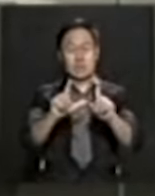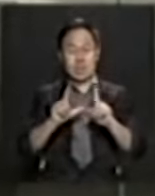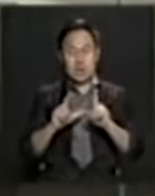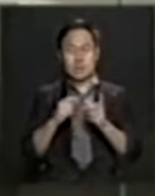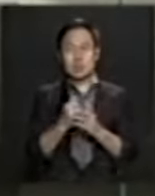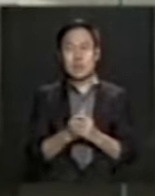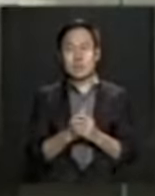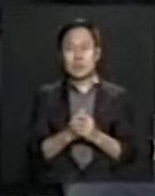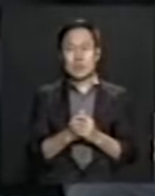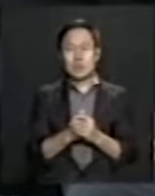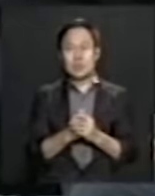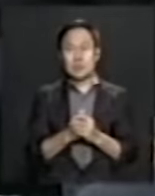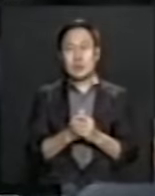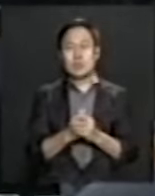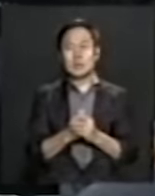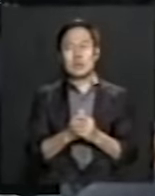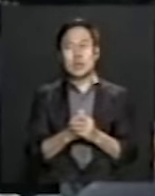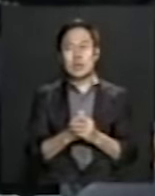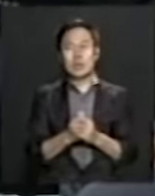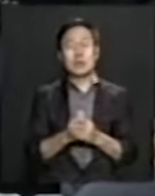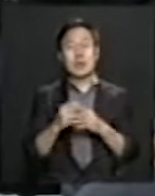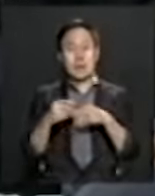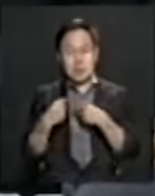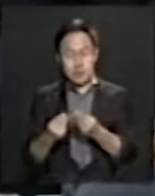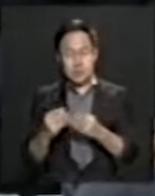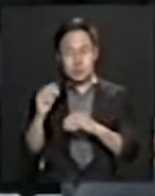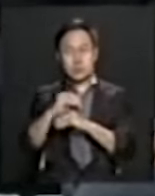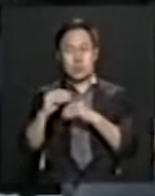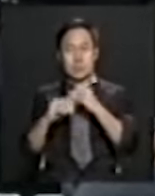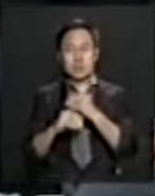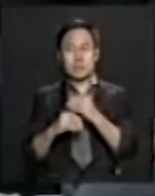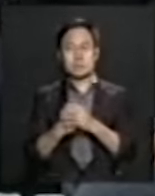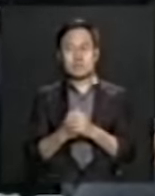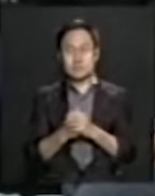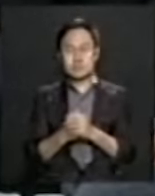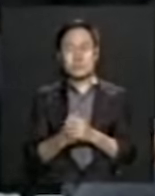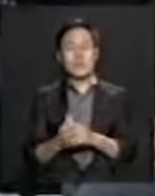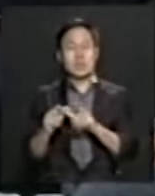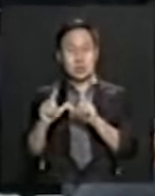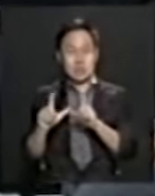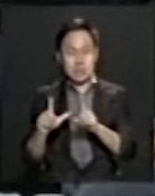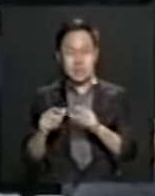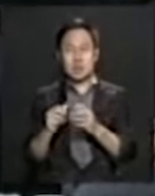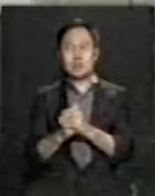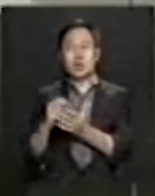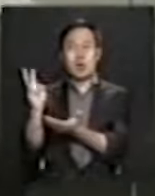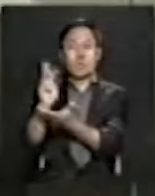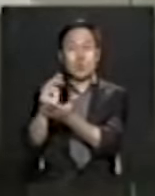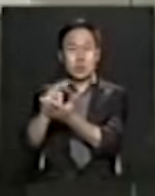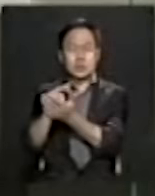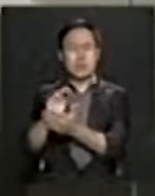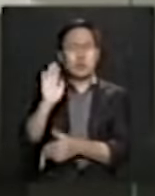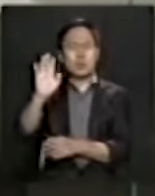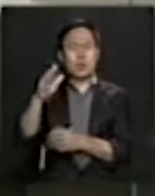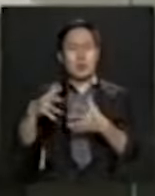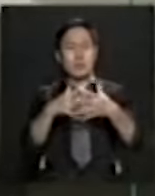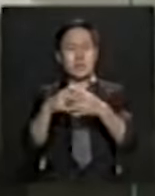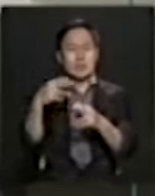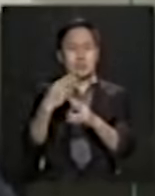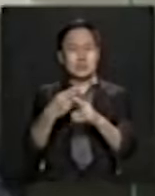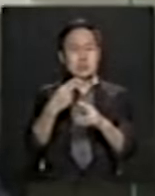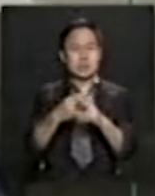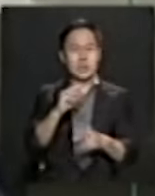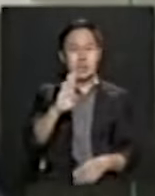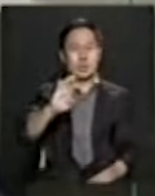ให้กับมูลนิธิโรตารี ่ สำหรับโครงการนี้นะ มูลนิธิของบิลเกตนะครับ เขาจะสมทบอีก